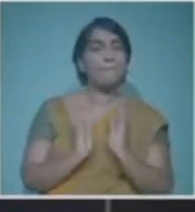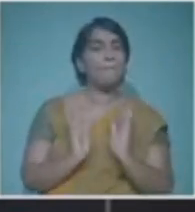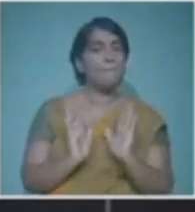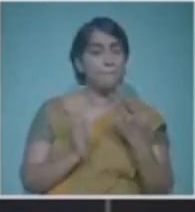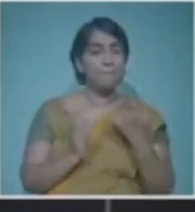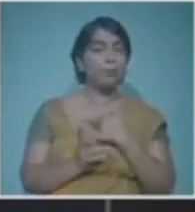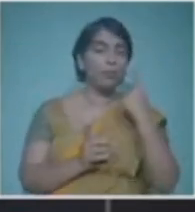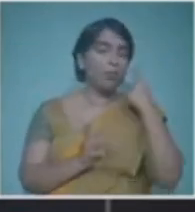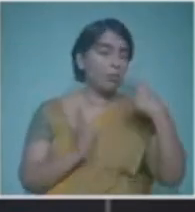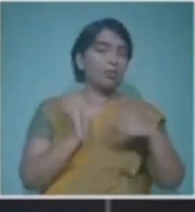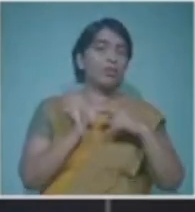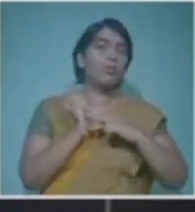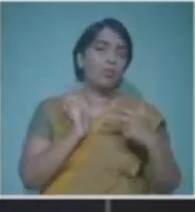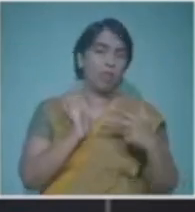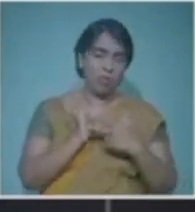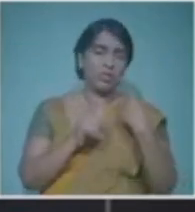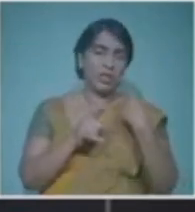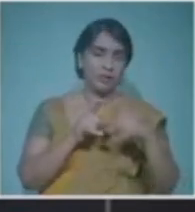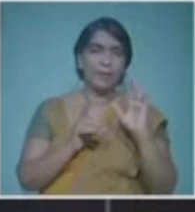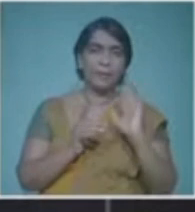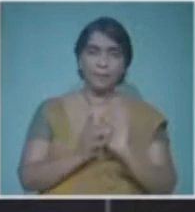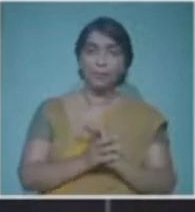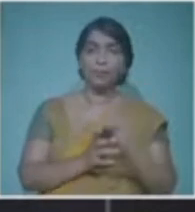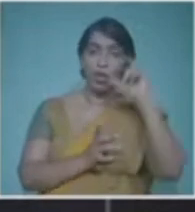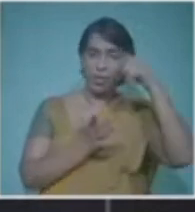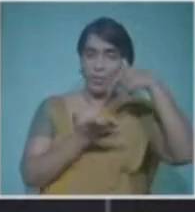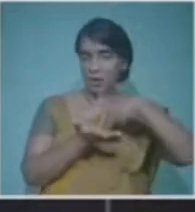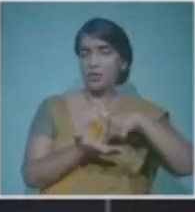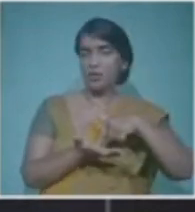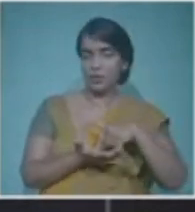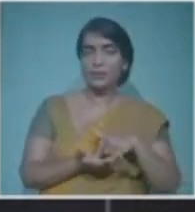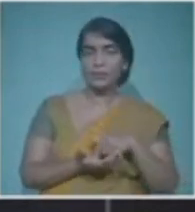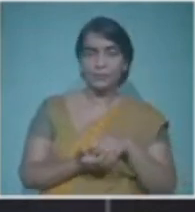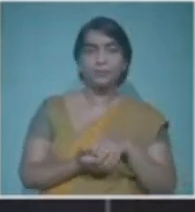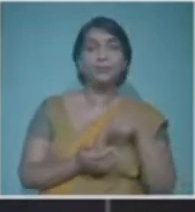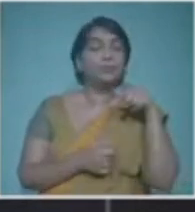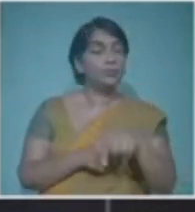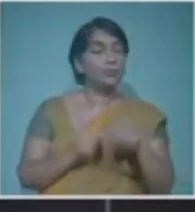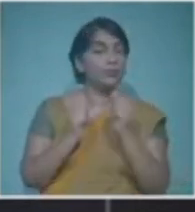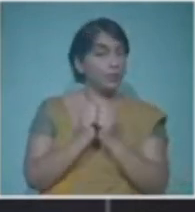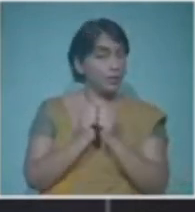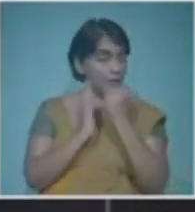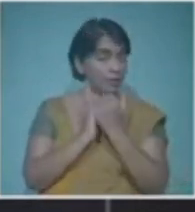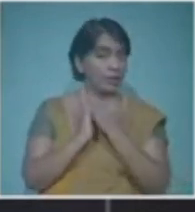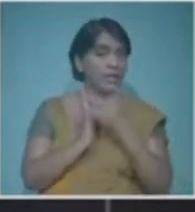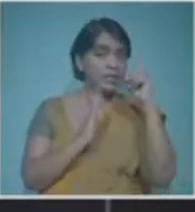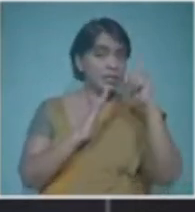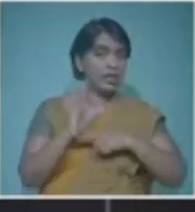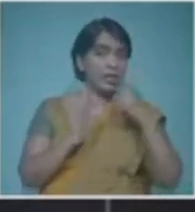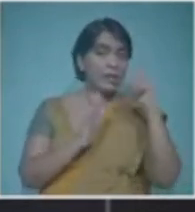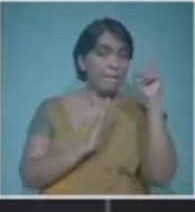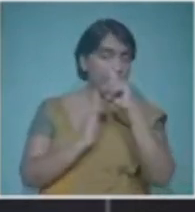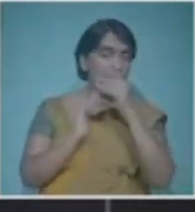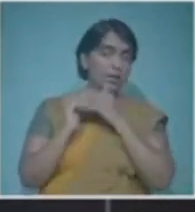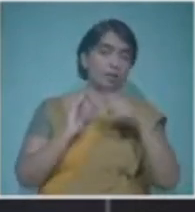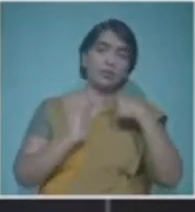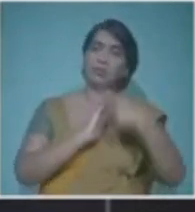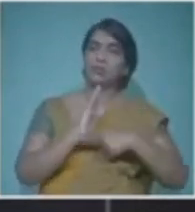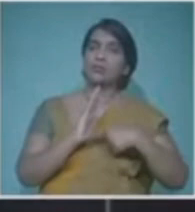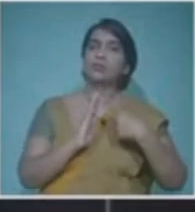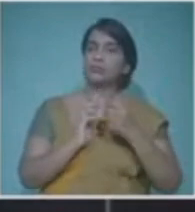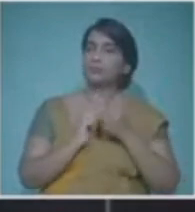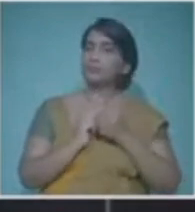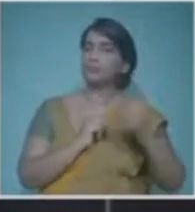තියෙනවා. මේක නියම ව්‍යාපෘතියක් විතරයි. කොළඹ නගරේ පොඩක් එන්න. ඔව් මේ වැඩසටහන මම ජනවාරි 1 වෙනිදා ඉඳලා දිවයින පුරා ක්‍රියාත්මක